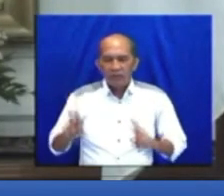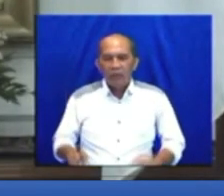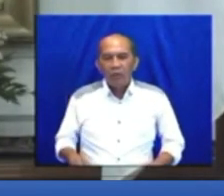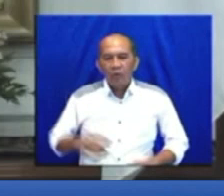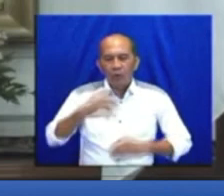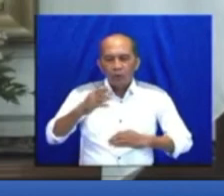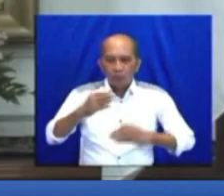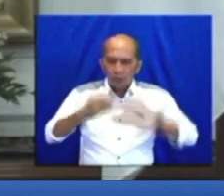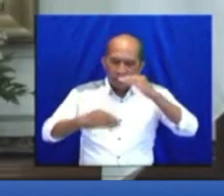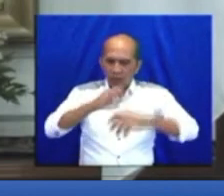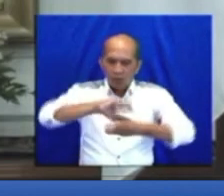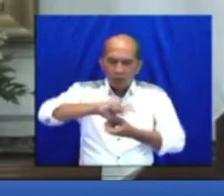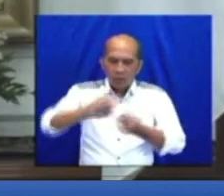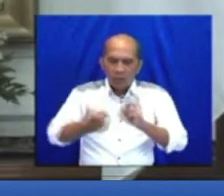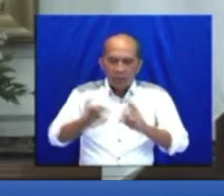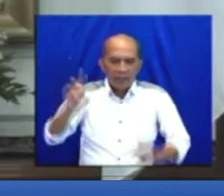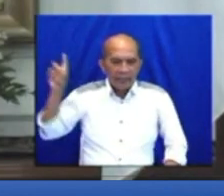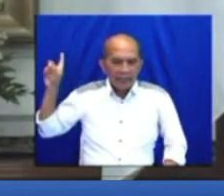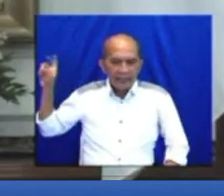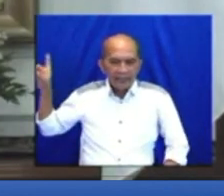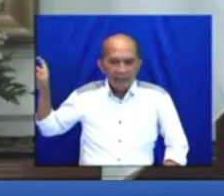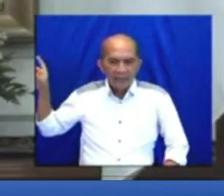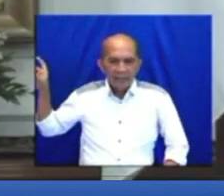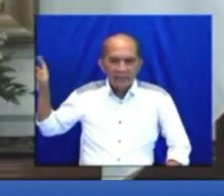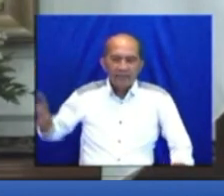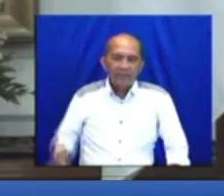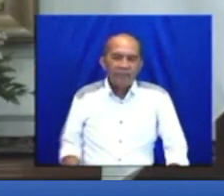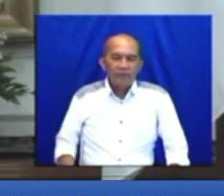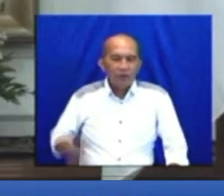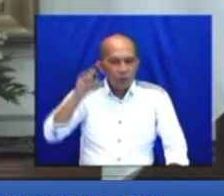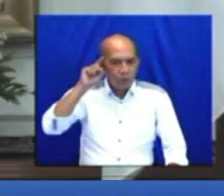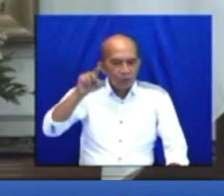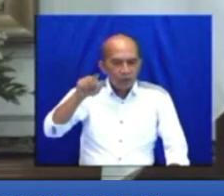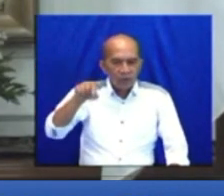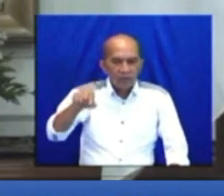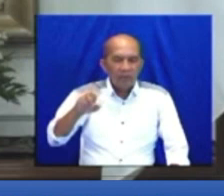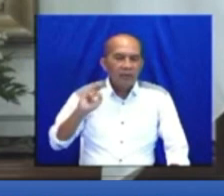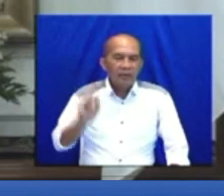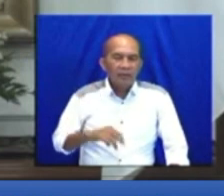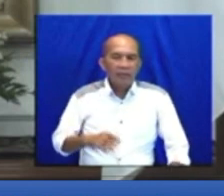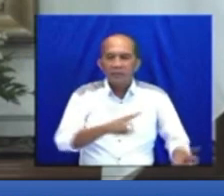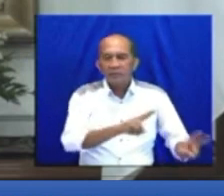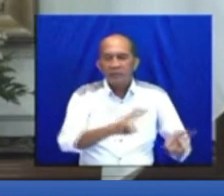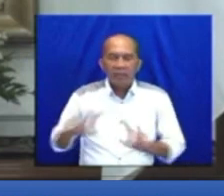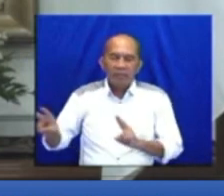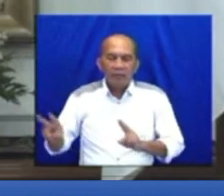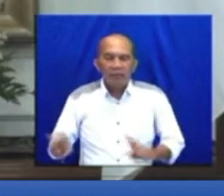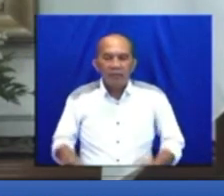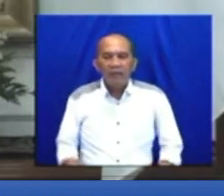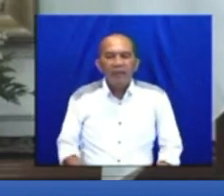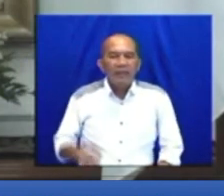transformasi ekonomi menuju digitalisasi. Maka dari itu penyediaan infrastruktur telekomunikasi